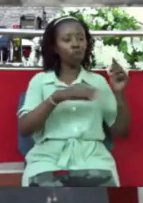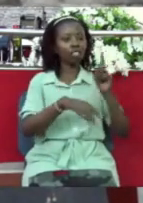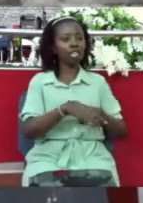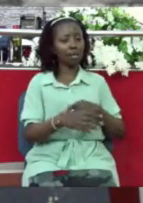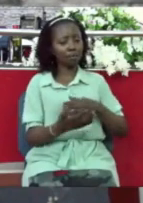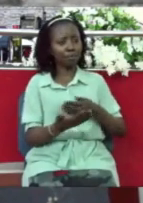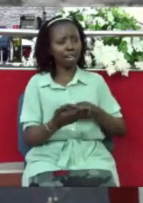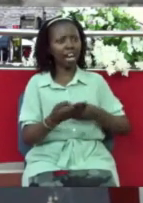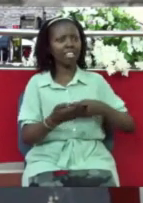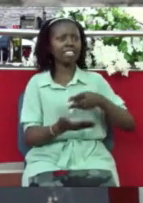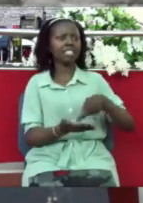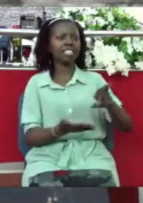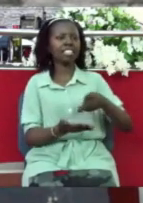utauzwa.